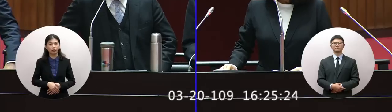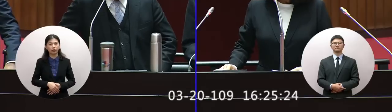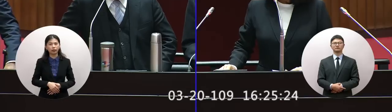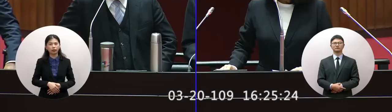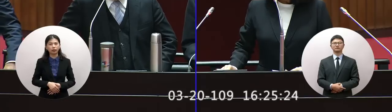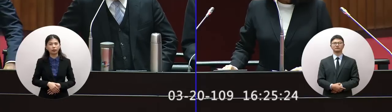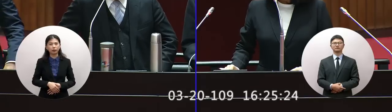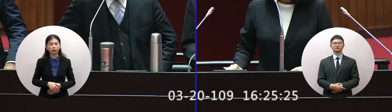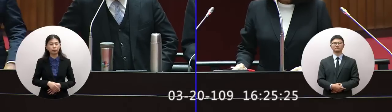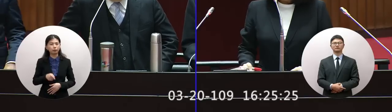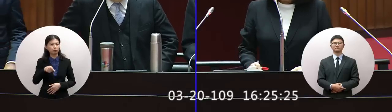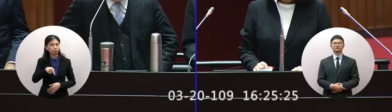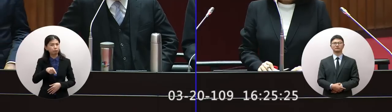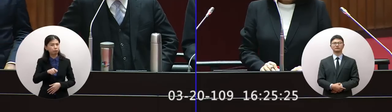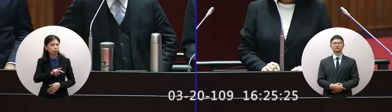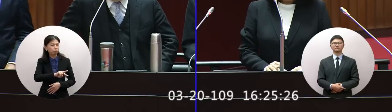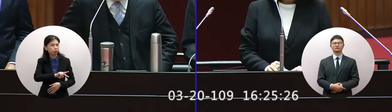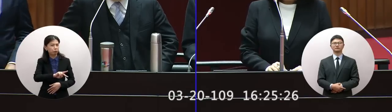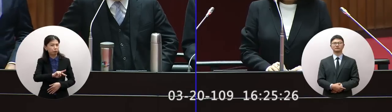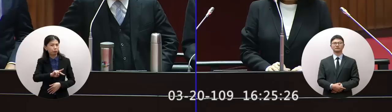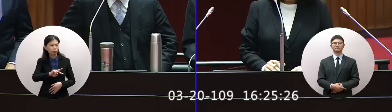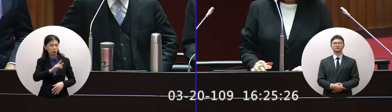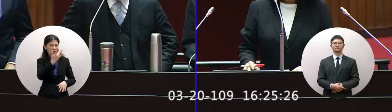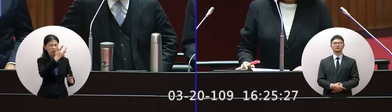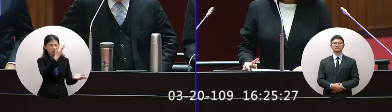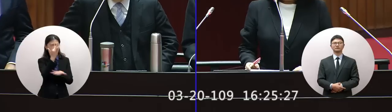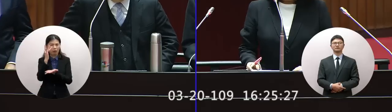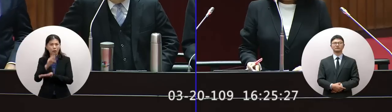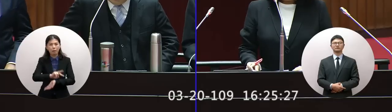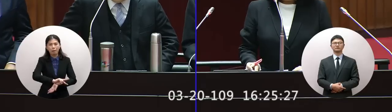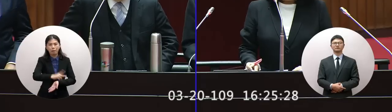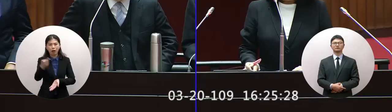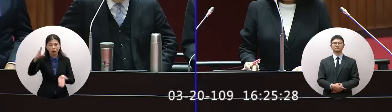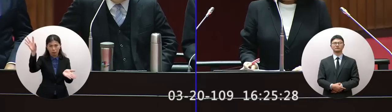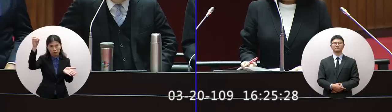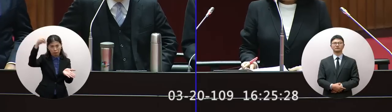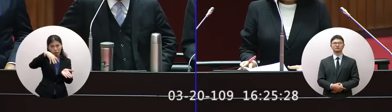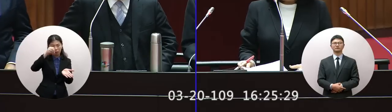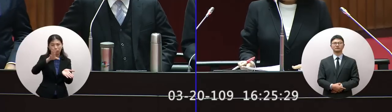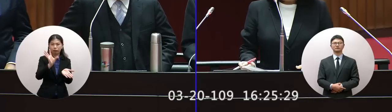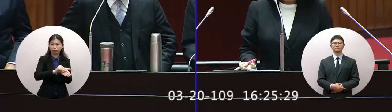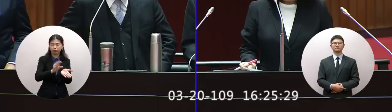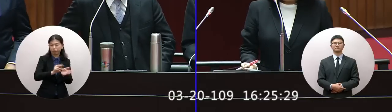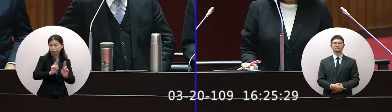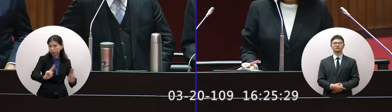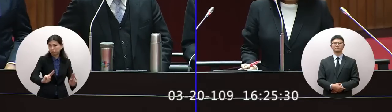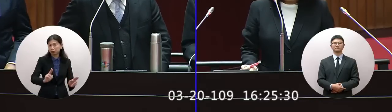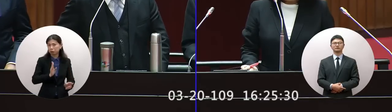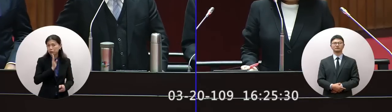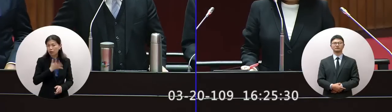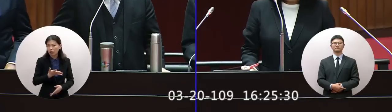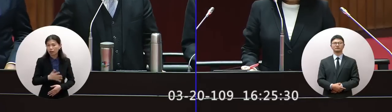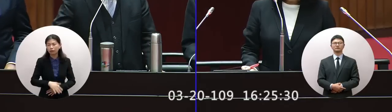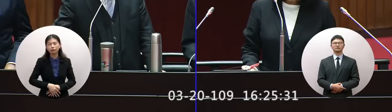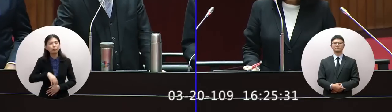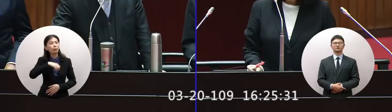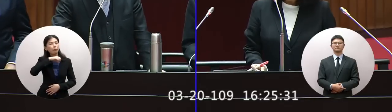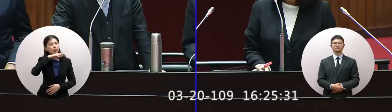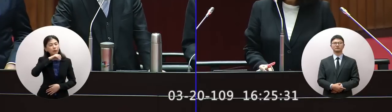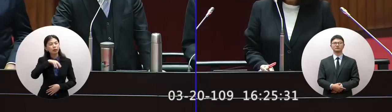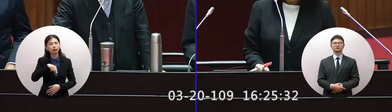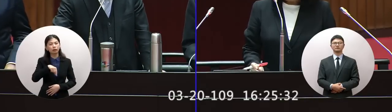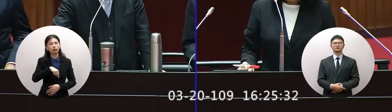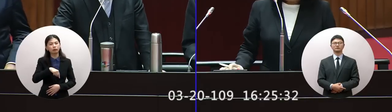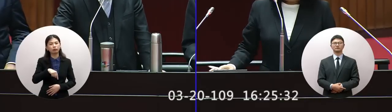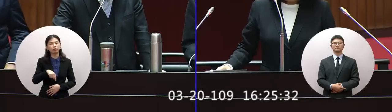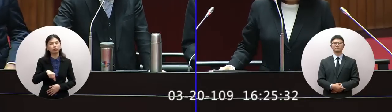适合用来做太阳光电的发电等等？那这个屏东其实